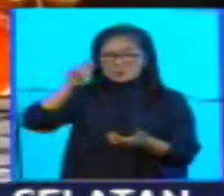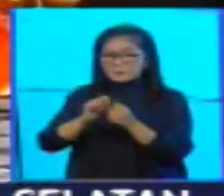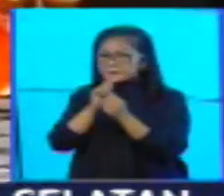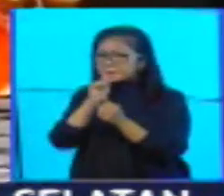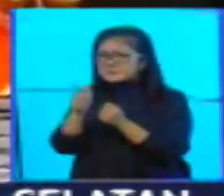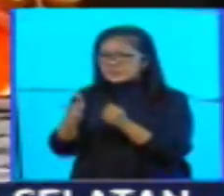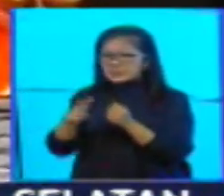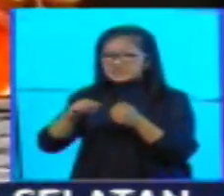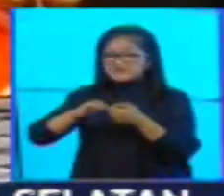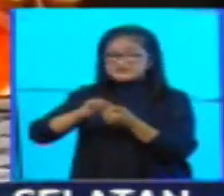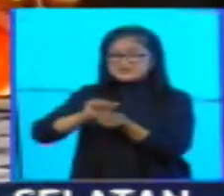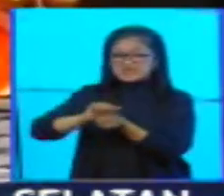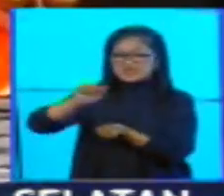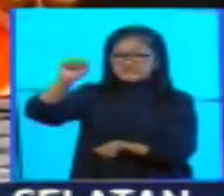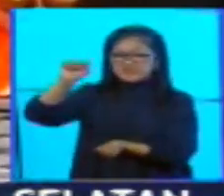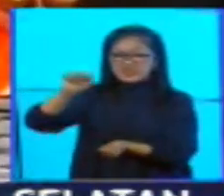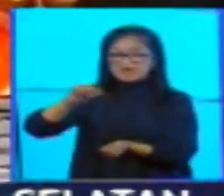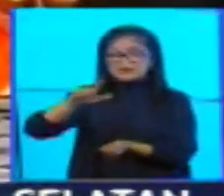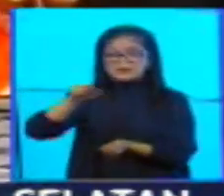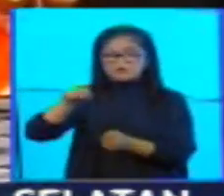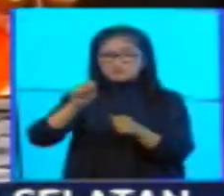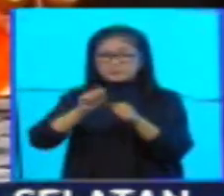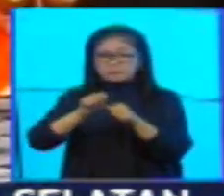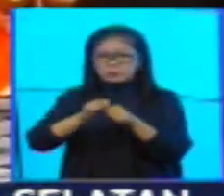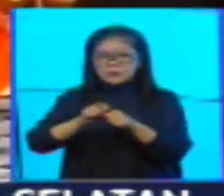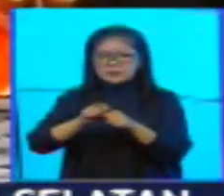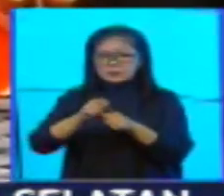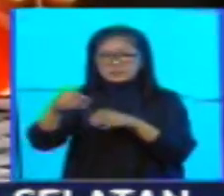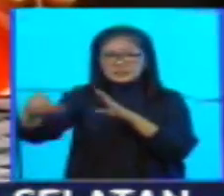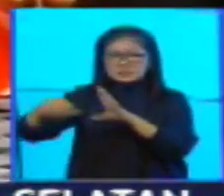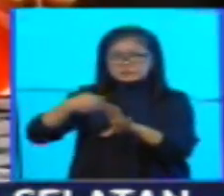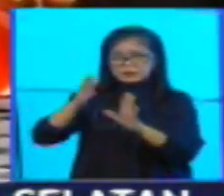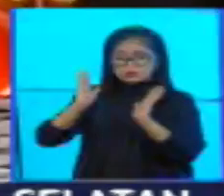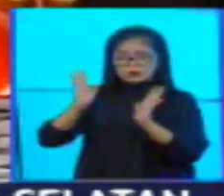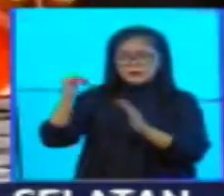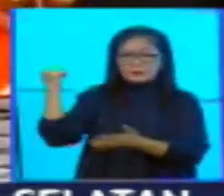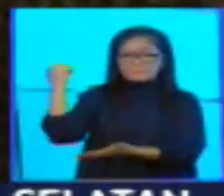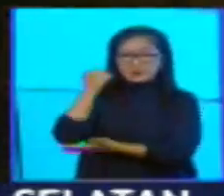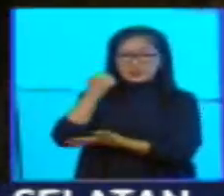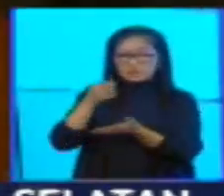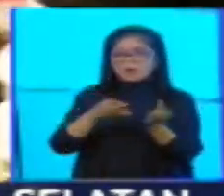sertifikat PCR itu dipenuhi oleh pelaku, dan setelah uang ditransfer, pelaku kemudian mengantarkan.